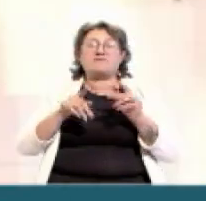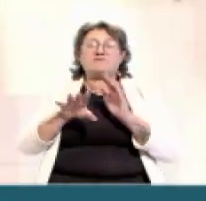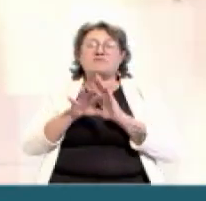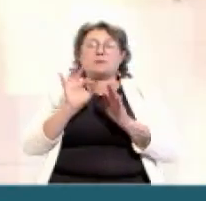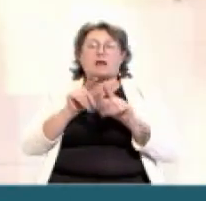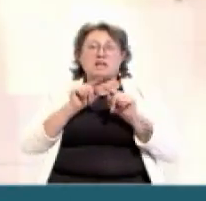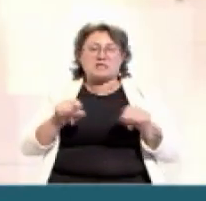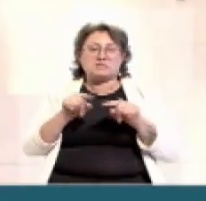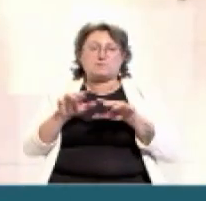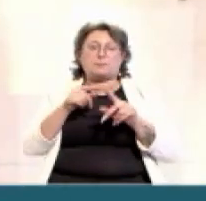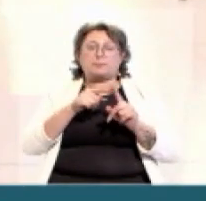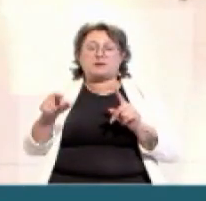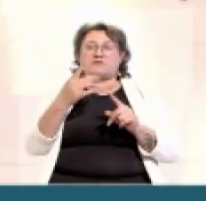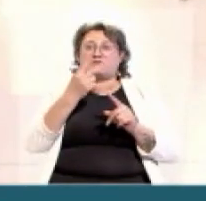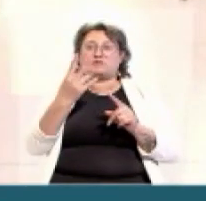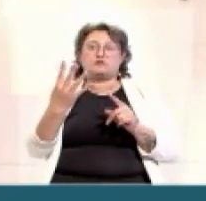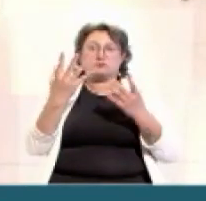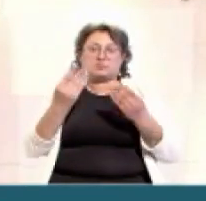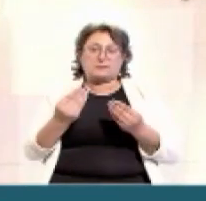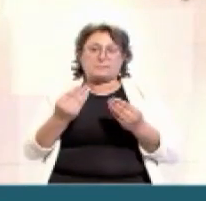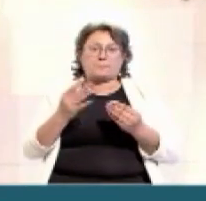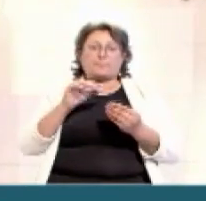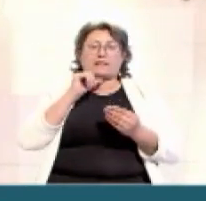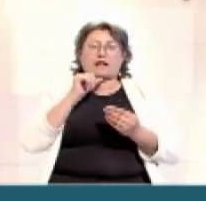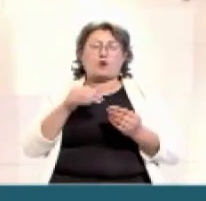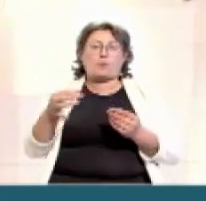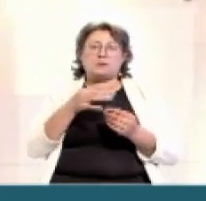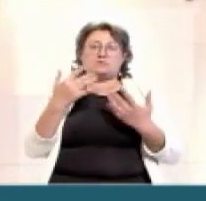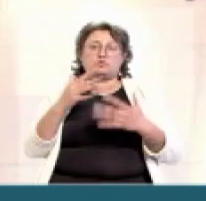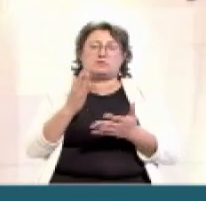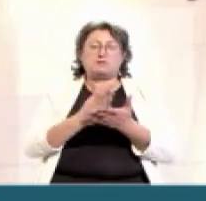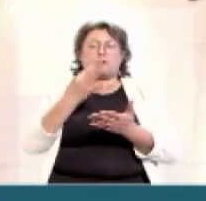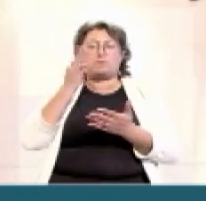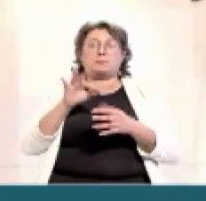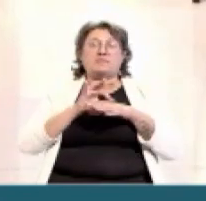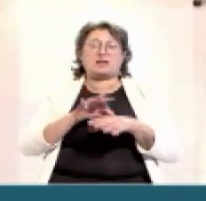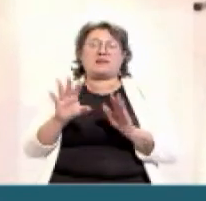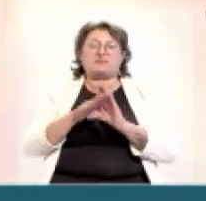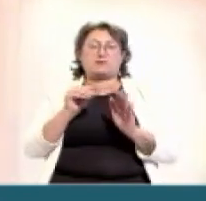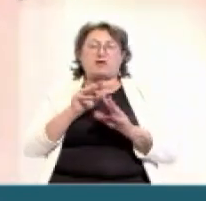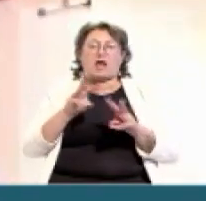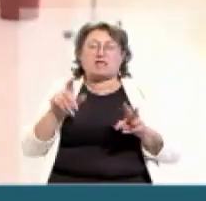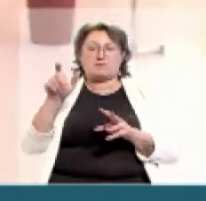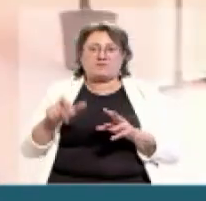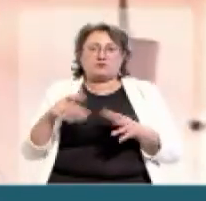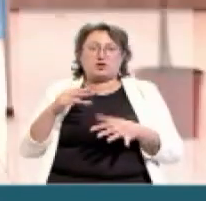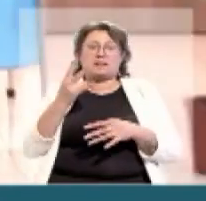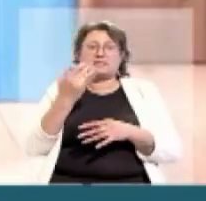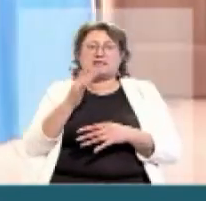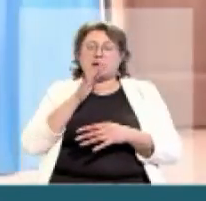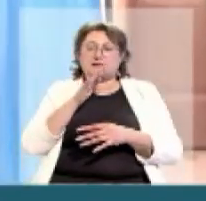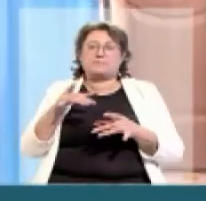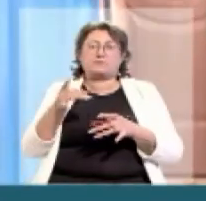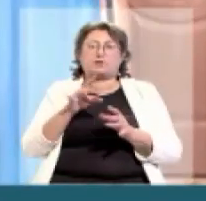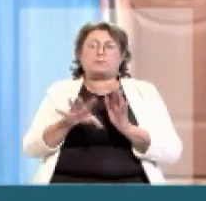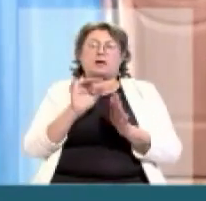агитация, которая продлится 24 дня. К слову, Кустанайская область уже имеет опыт проведения выборов акимов. Уже несколько лет в